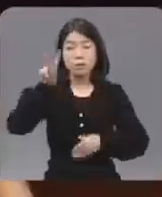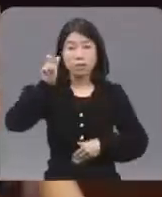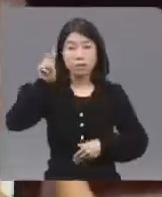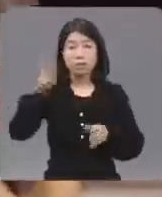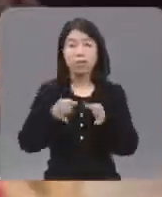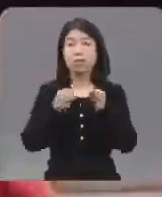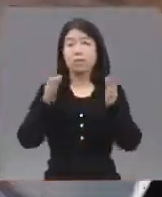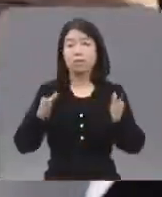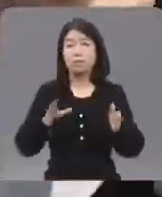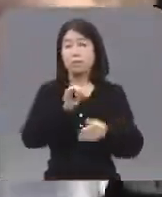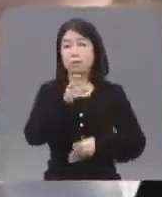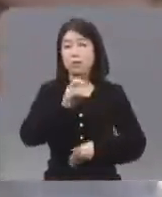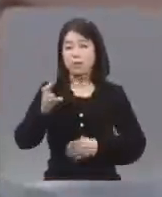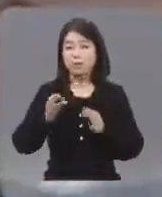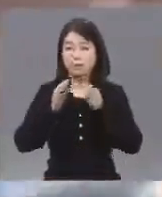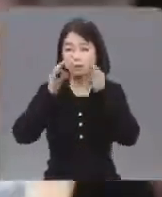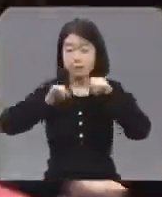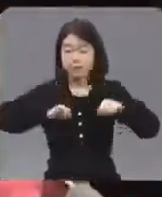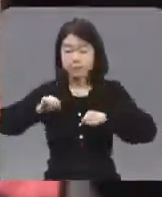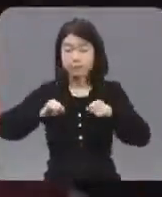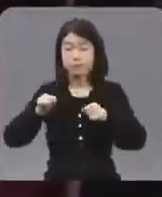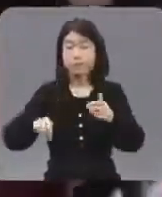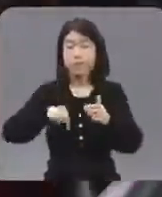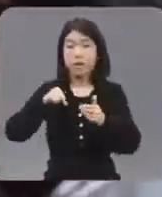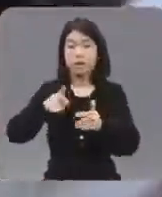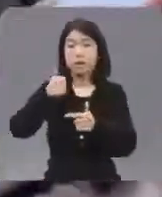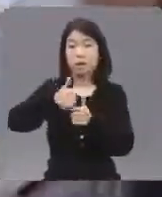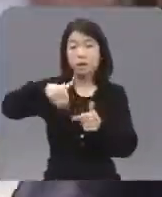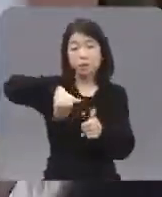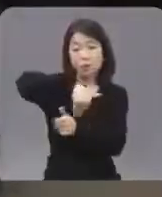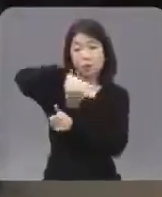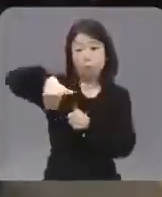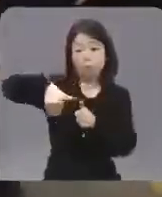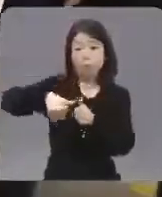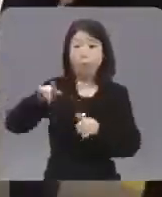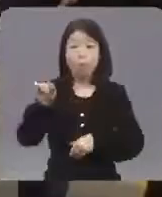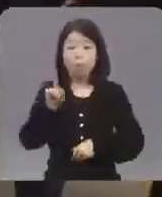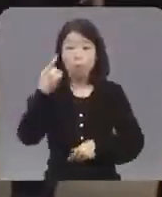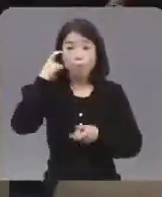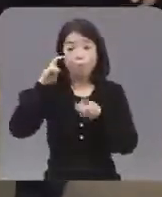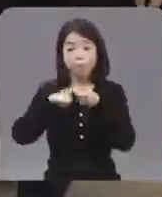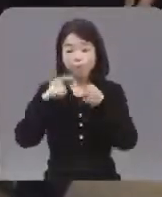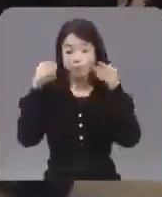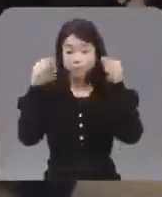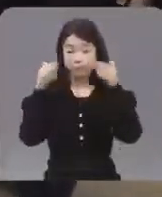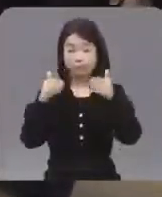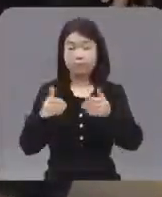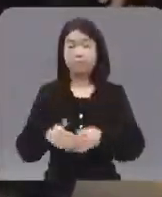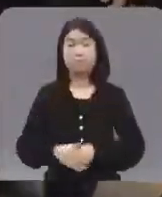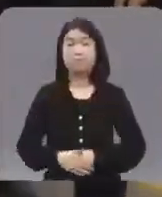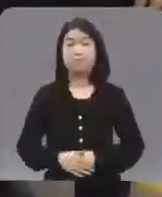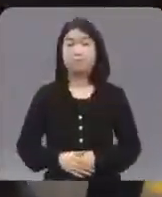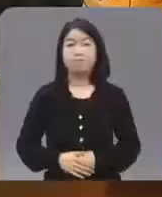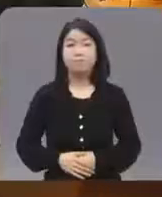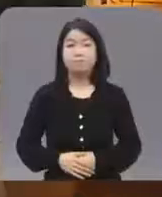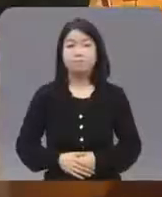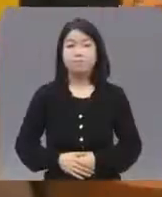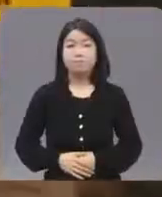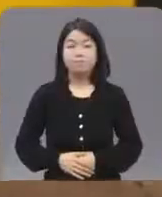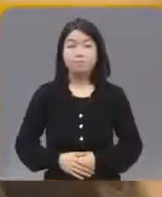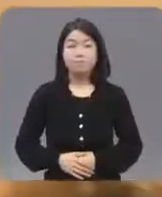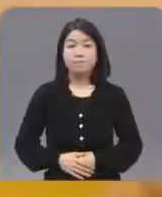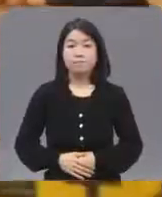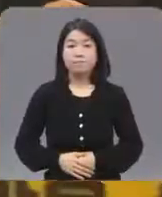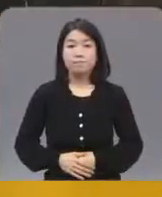22일. 여야의 총력전 속에 호남 표심이 어디로 향할지 관심이 모아지고 있습니다. KBS